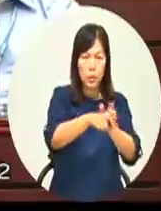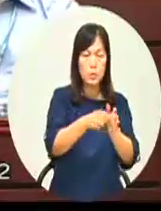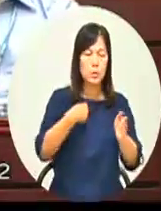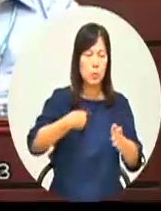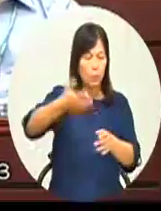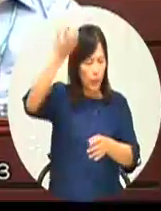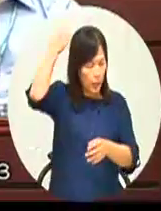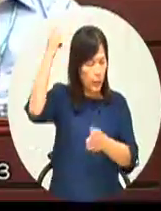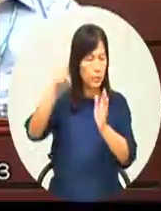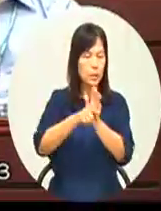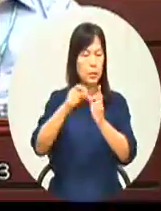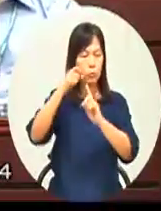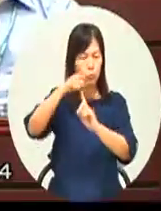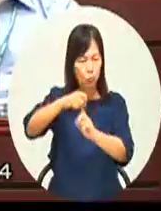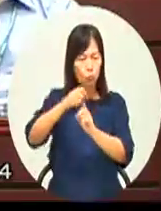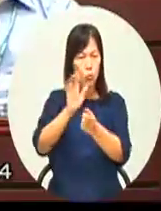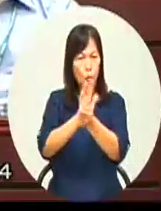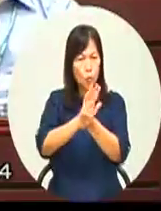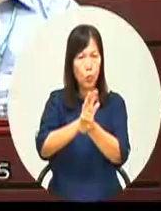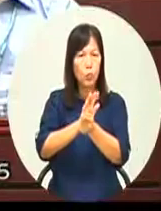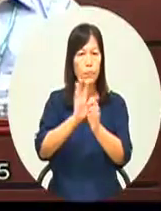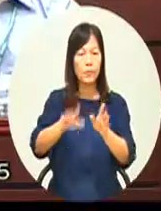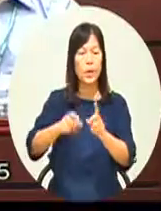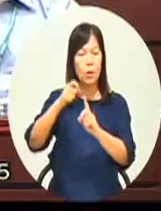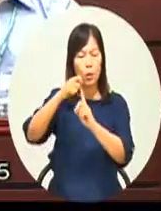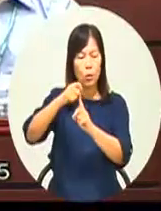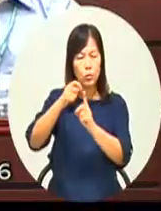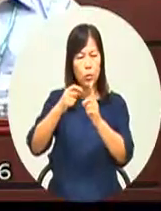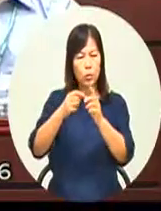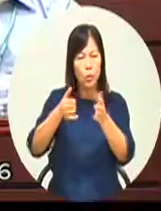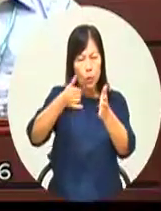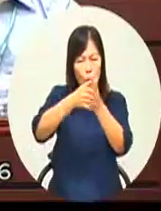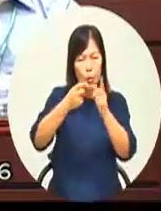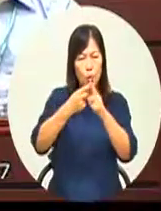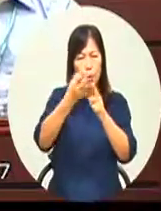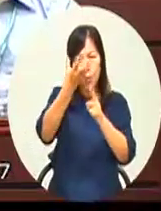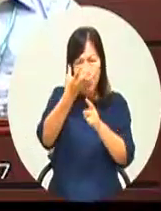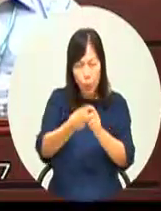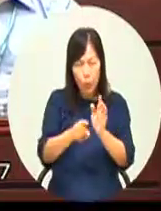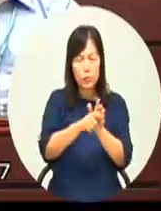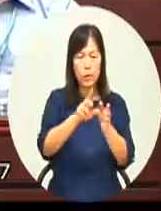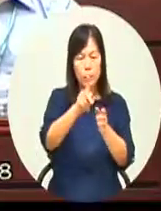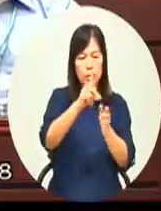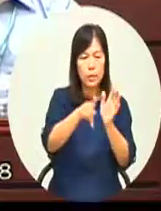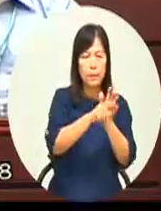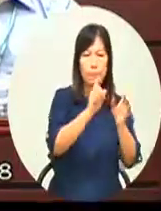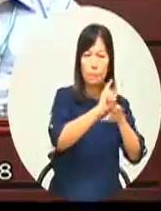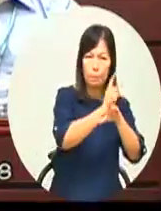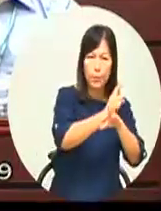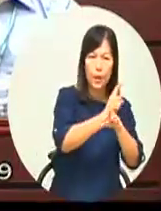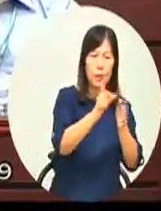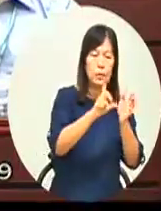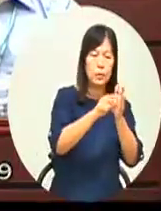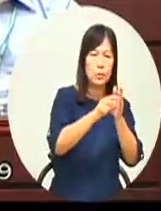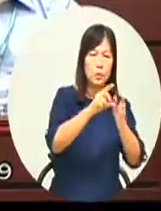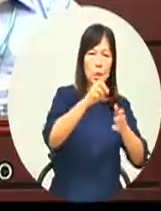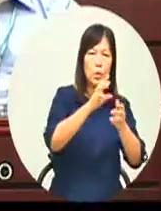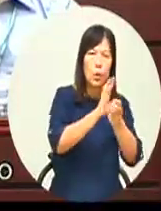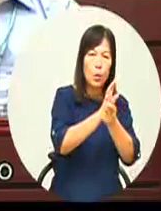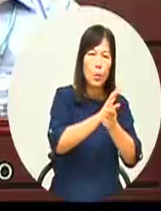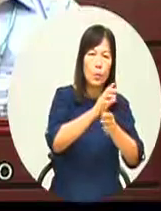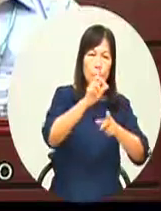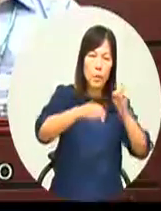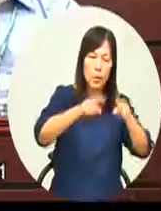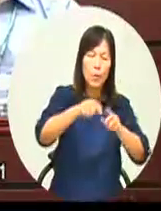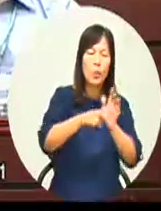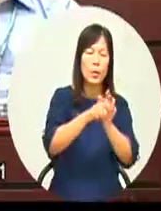们是用公车去服务哈。那因为公车的运量可能太少，所以我们利用计程车去做比较弹性的这种服务，取代公车